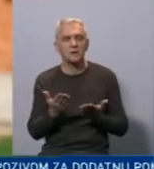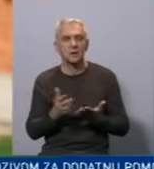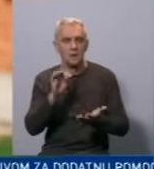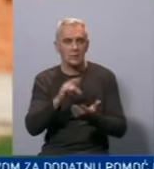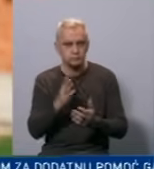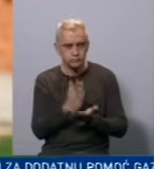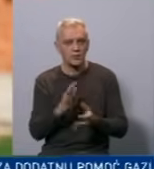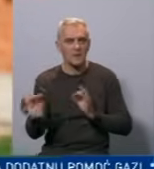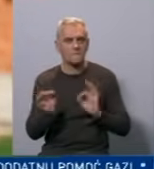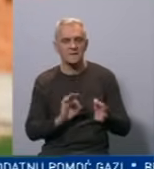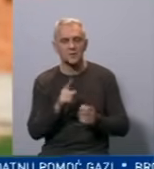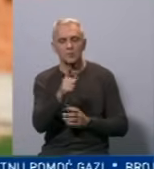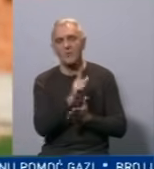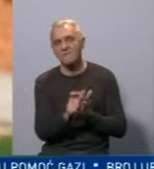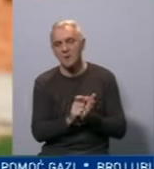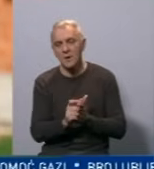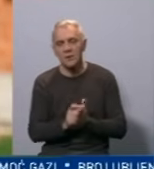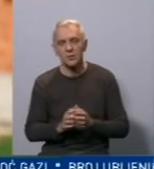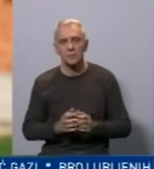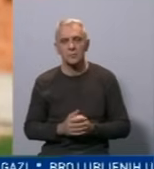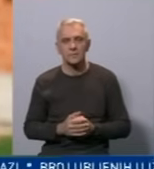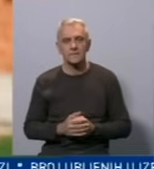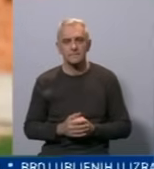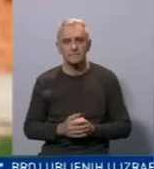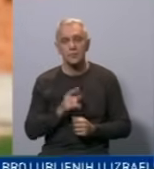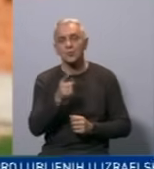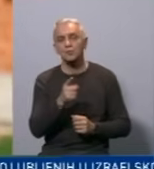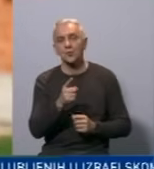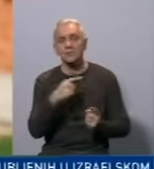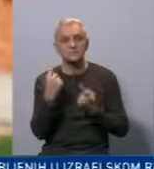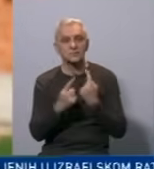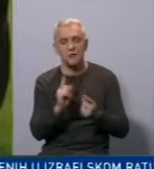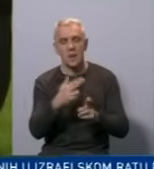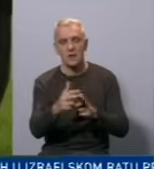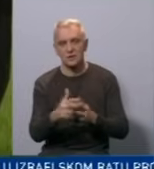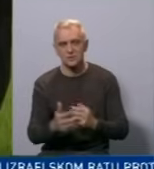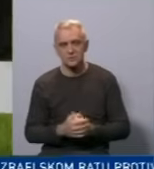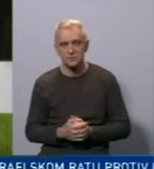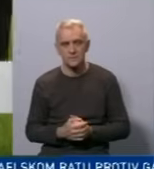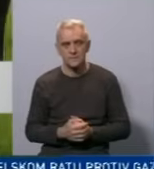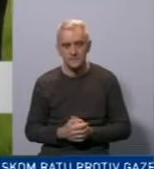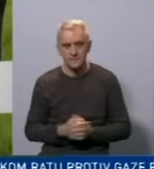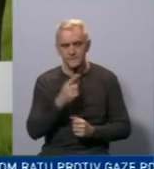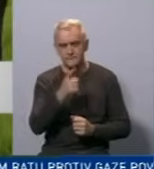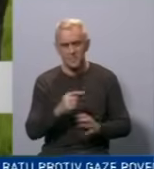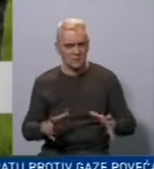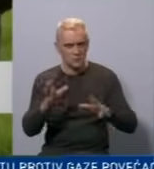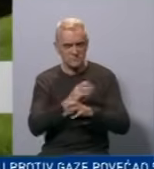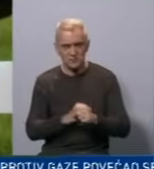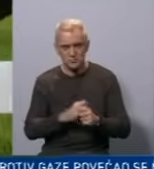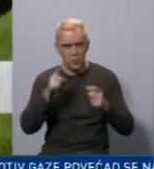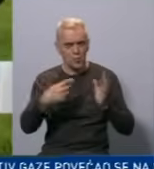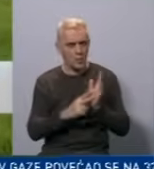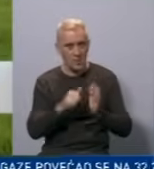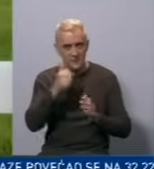budu bezbjedni u tom nekom periodu dok se to stanje u kome se oni nalaze ne riješi. Prva faza radova biće završena već u junu ove godine,